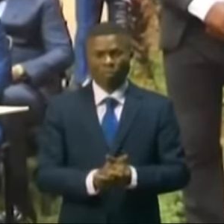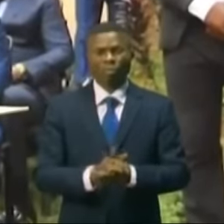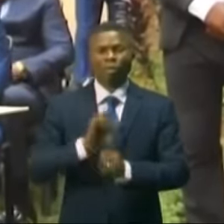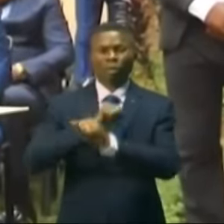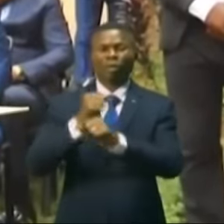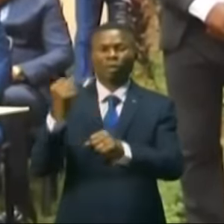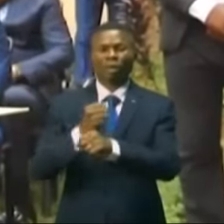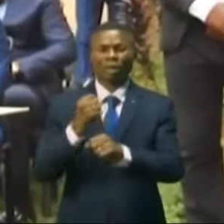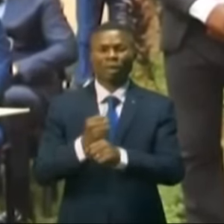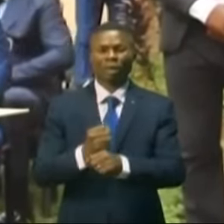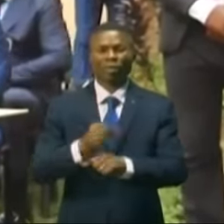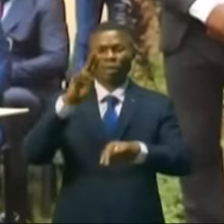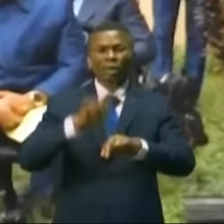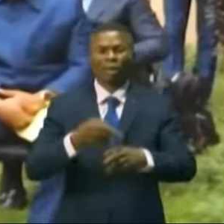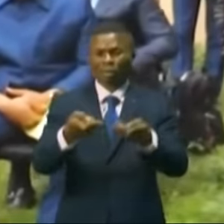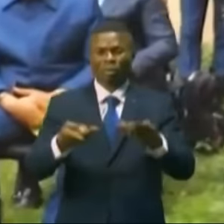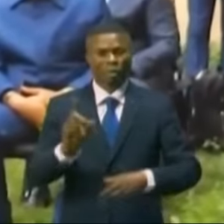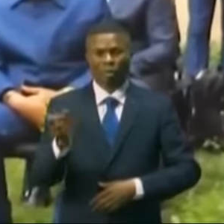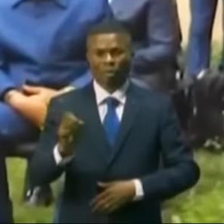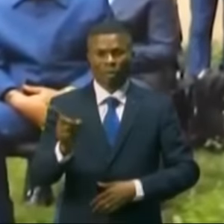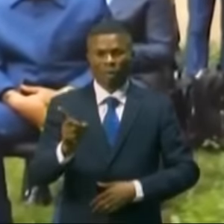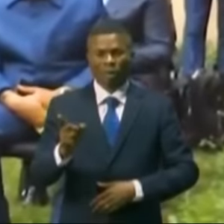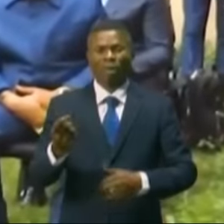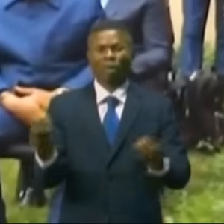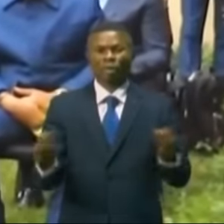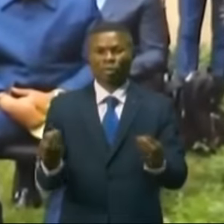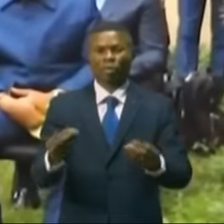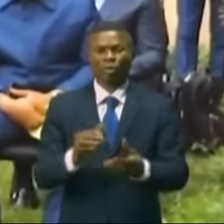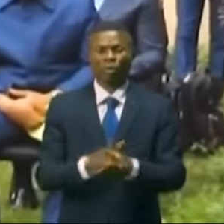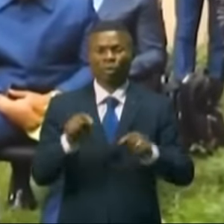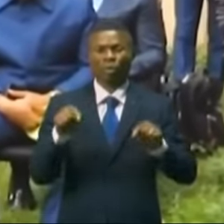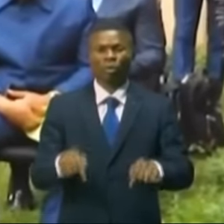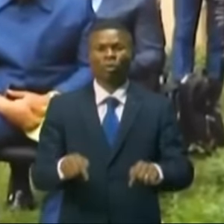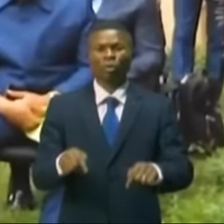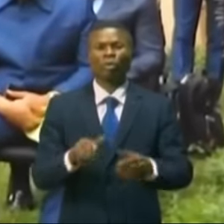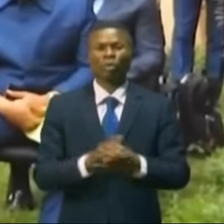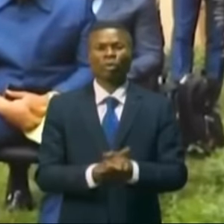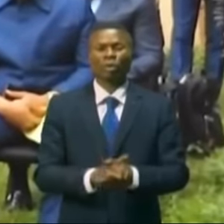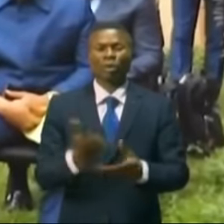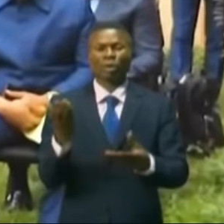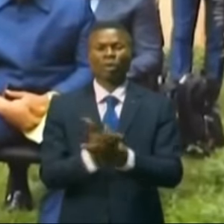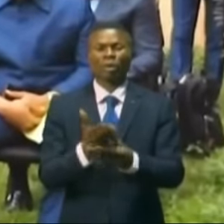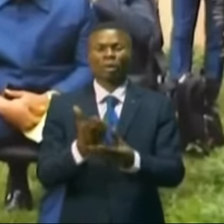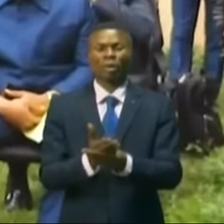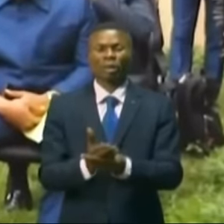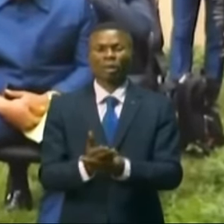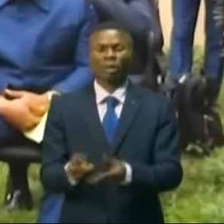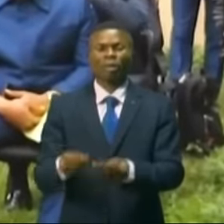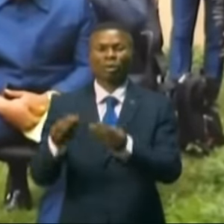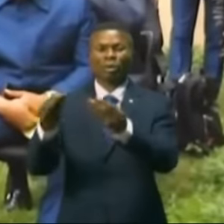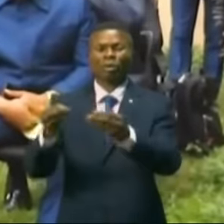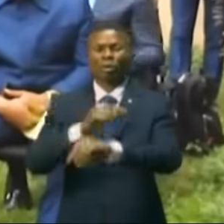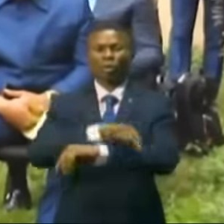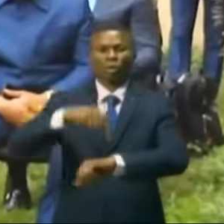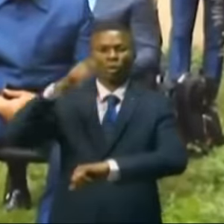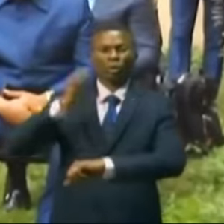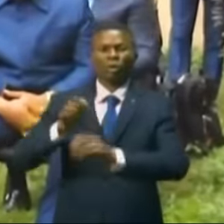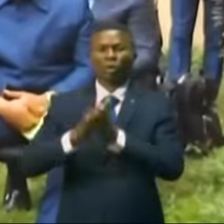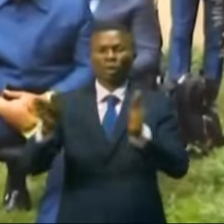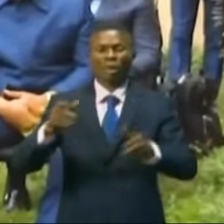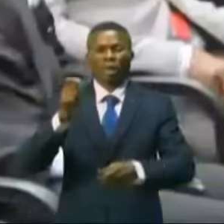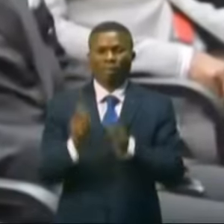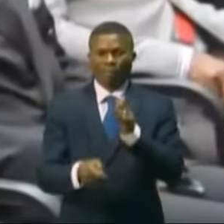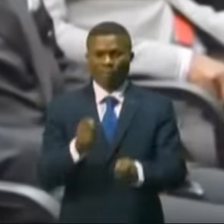venir occuper leur site. C'est ainsi, aujourd'hui, les dossiers se trouvent maintenant au parquet général de